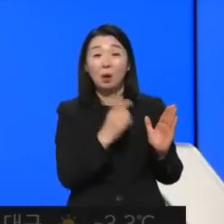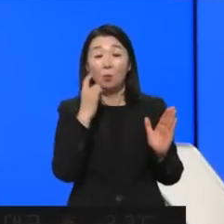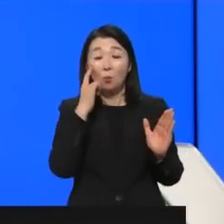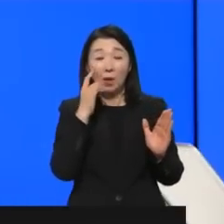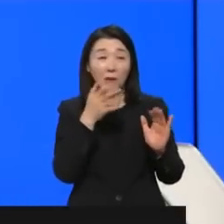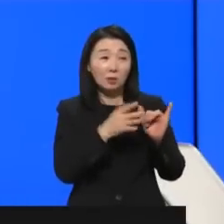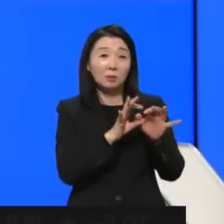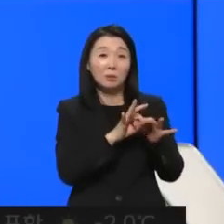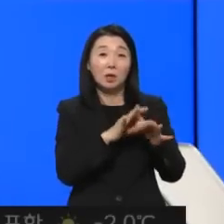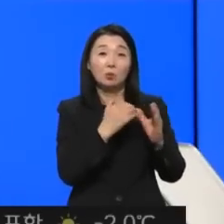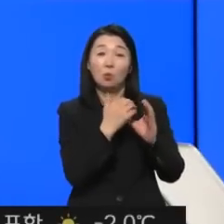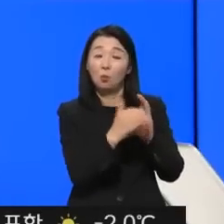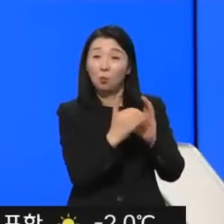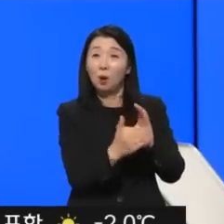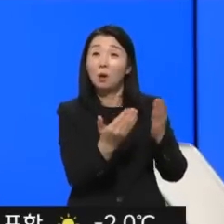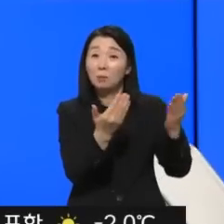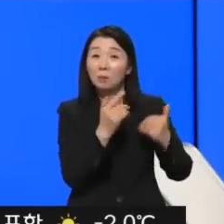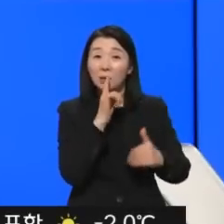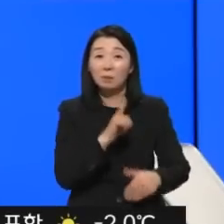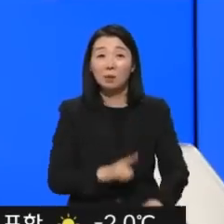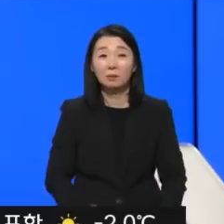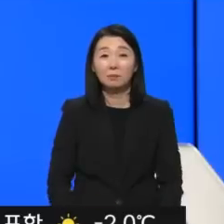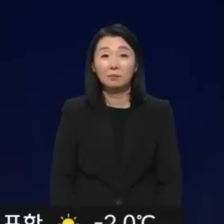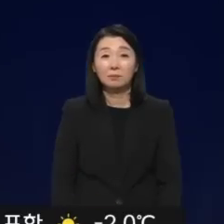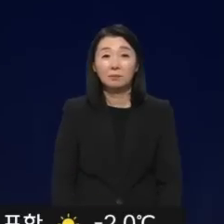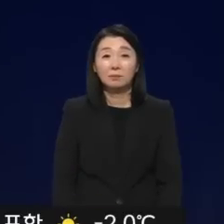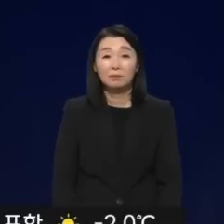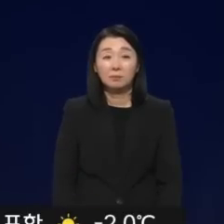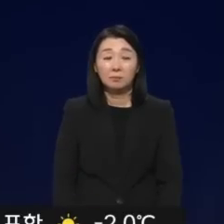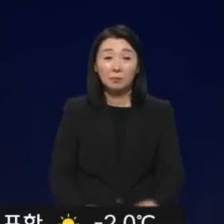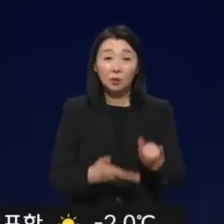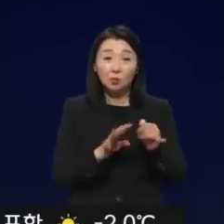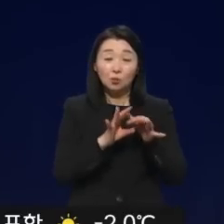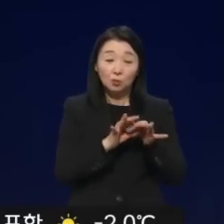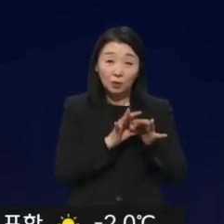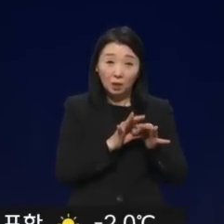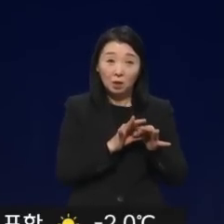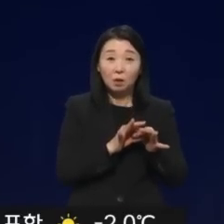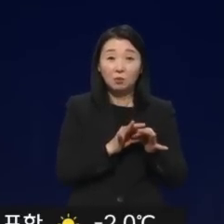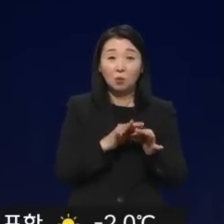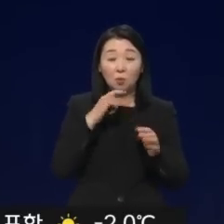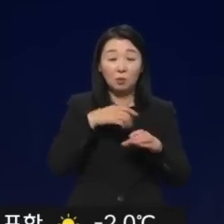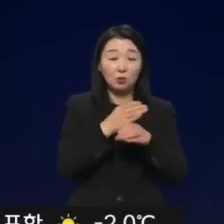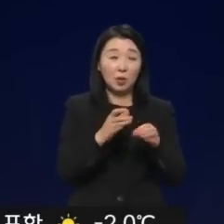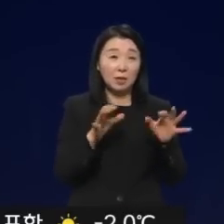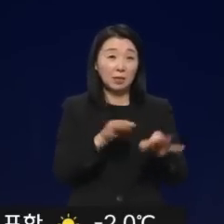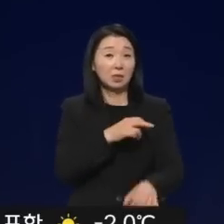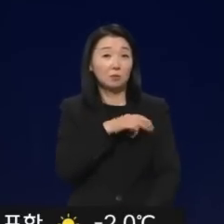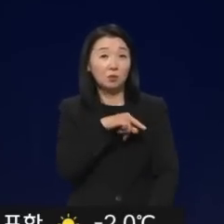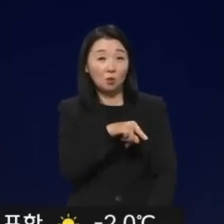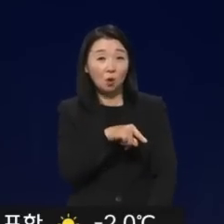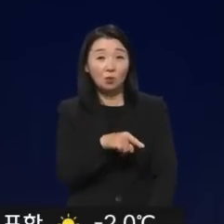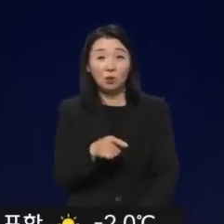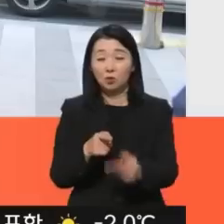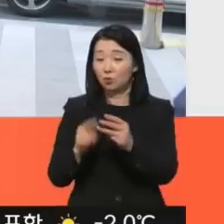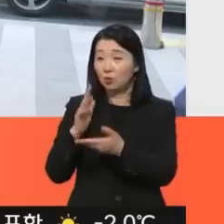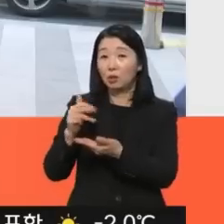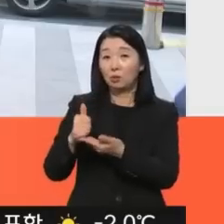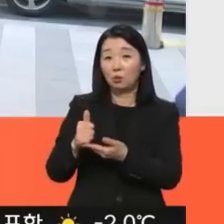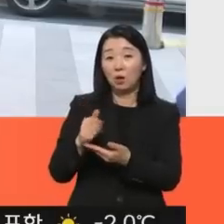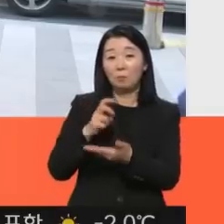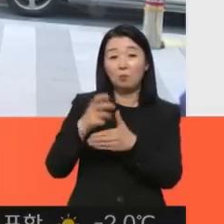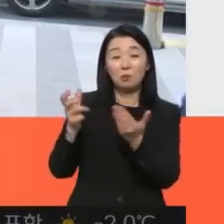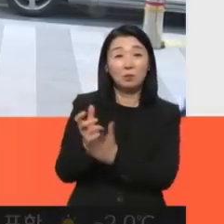슈퍼챗을 가장 많이 받았다는 그런 내용이더라고요. 네, 유튜브 채널 더탐사와 민주당 김의경 의원은 윤석열 대통령과